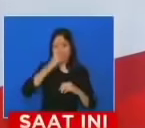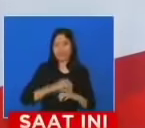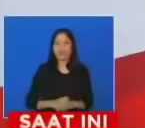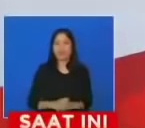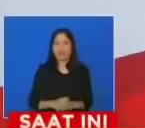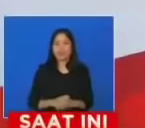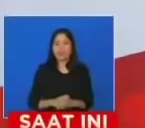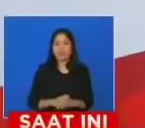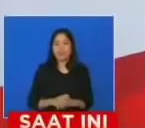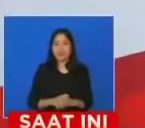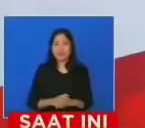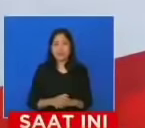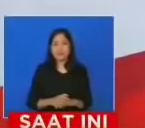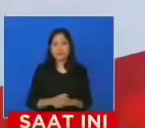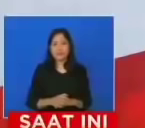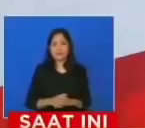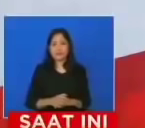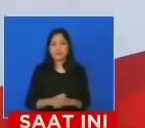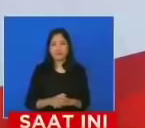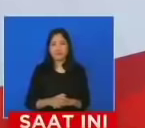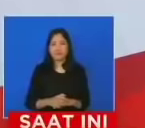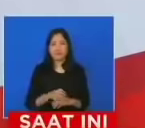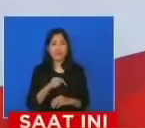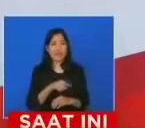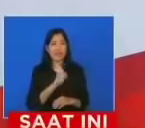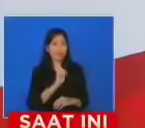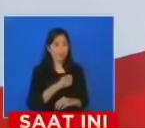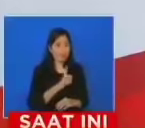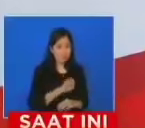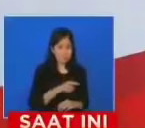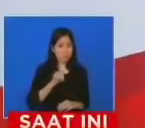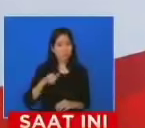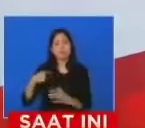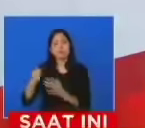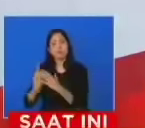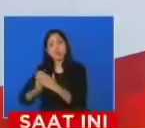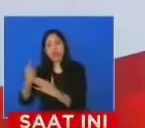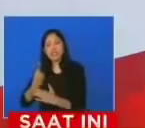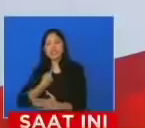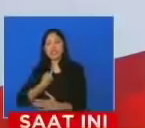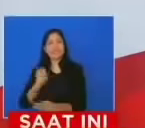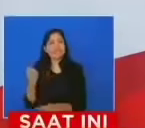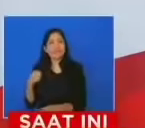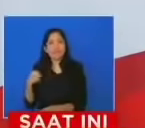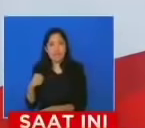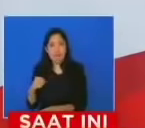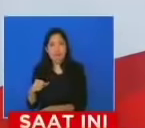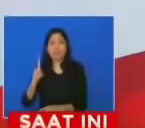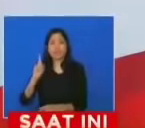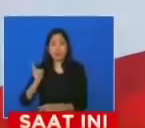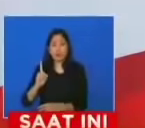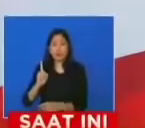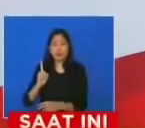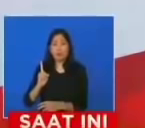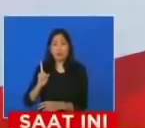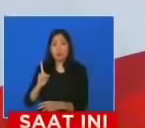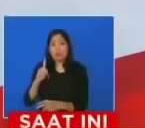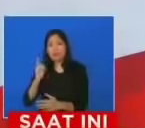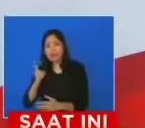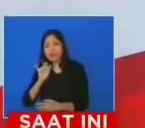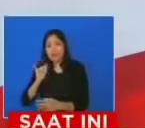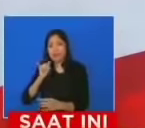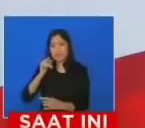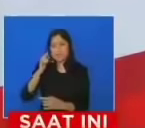Ini dilakukan manakala isolasi mandiri tidak mungkin dikerjakan, karena ada tanda klinis